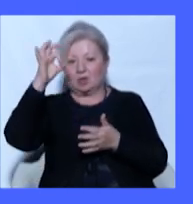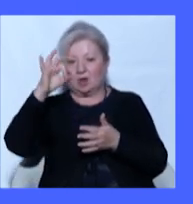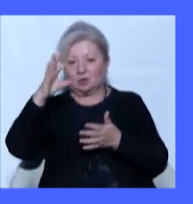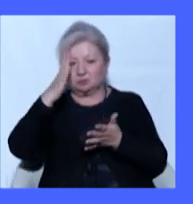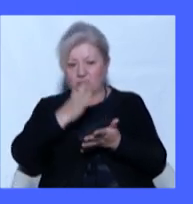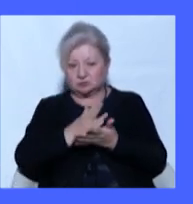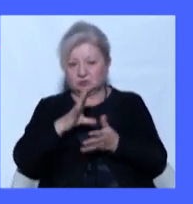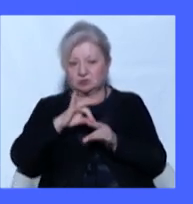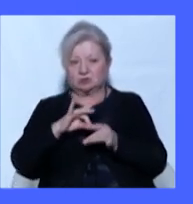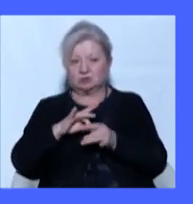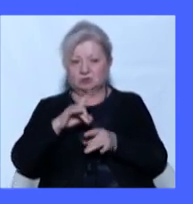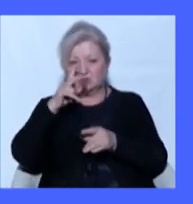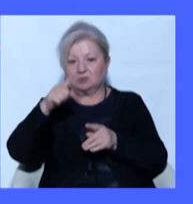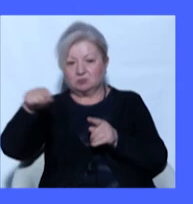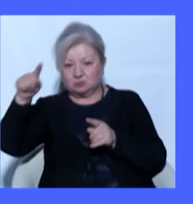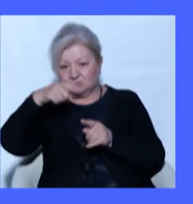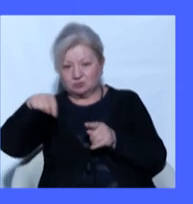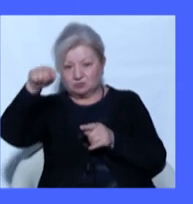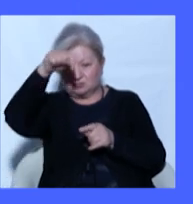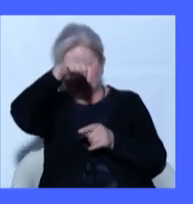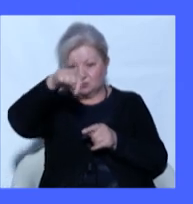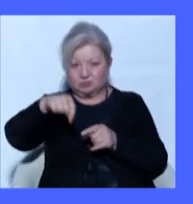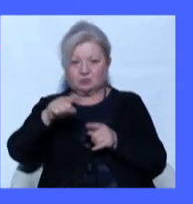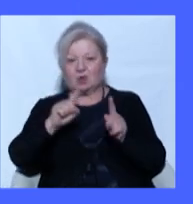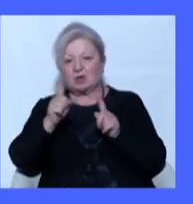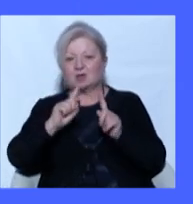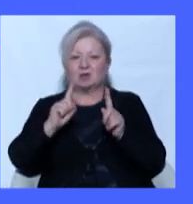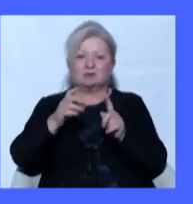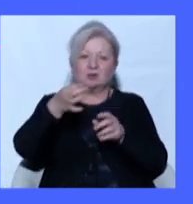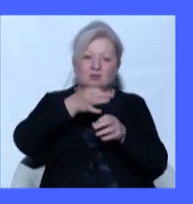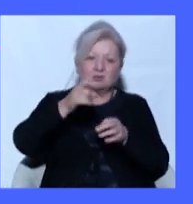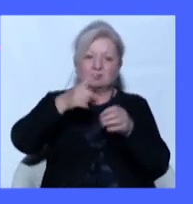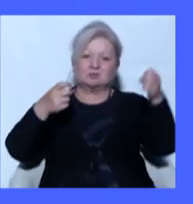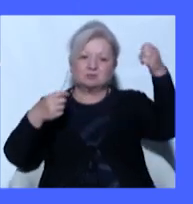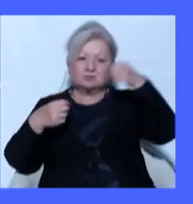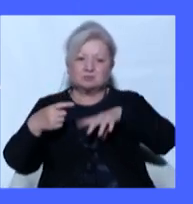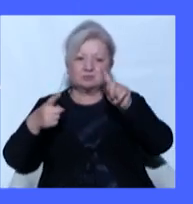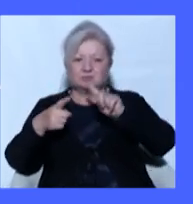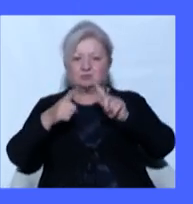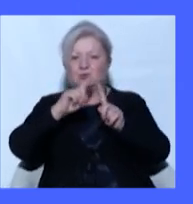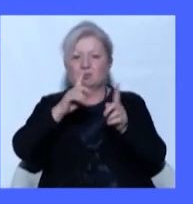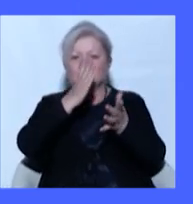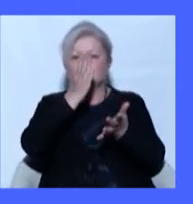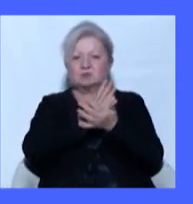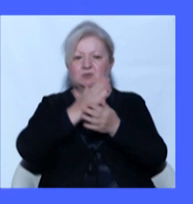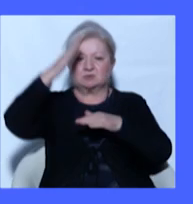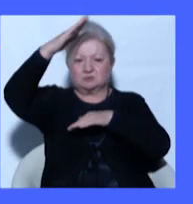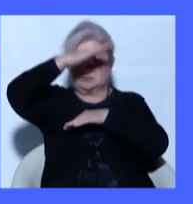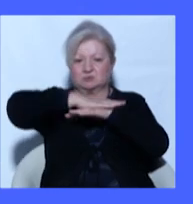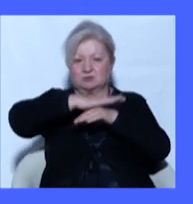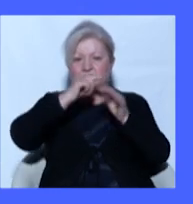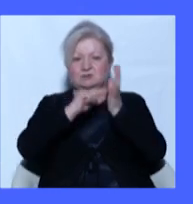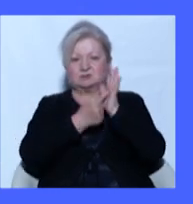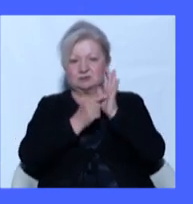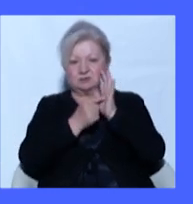გააგრძელებს მოძრაობას და დახვდება მეორე სარკე, რომელიც ისევ 45 გრადუსით აირეკლებს და ჩვენი თვალის არეში მოხდება